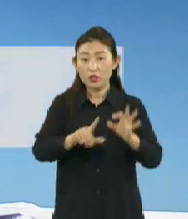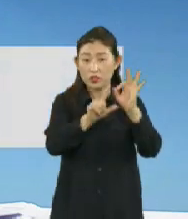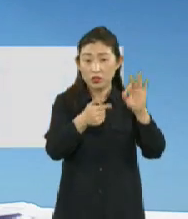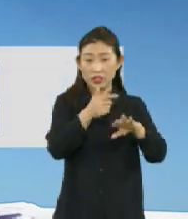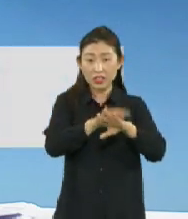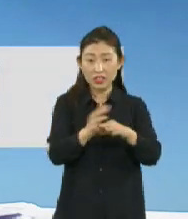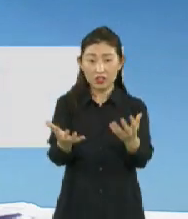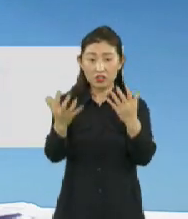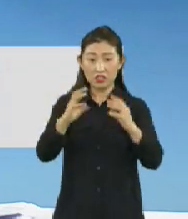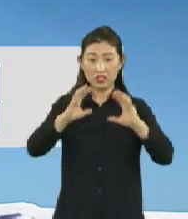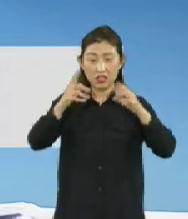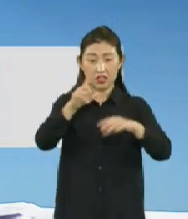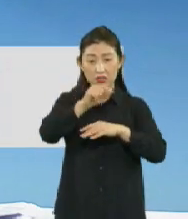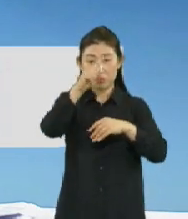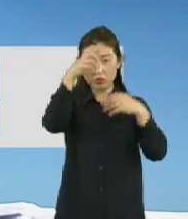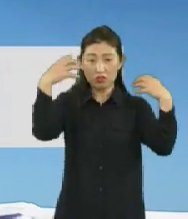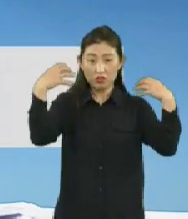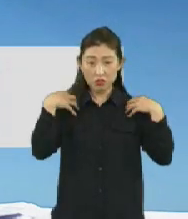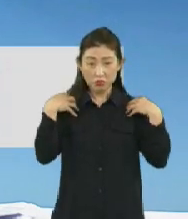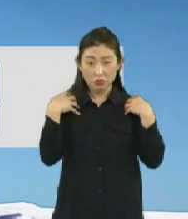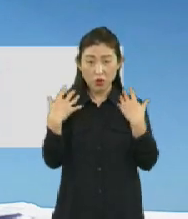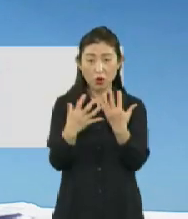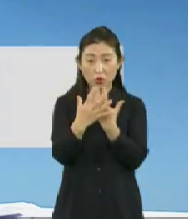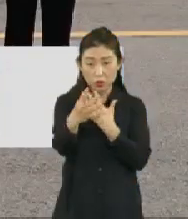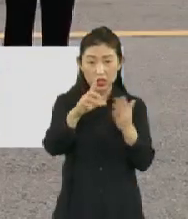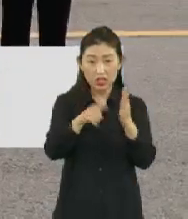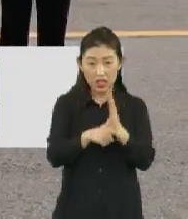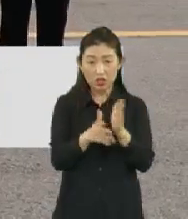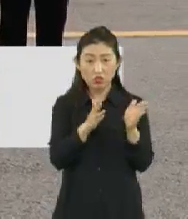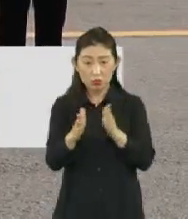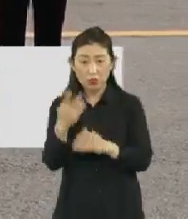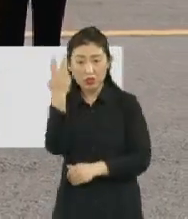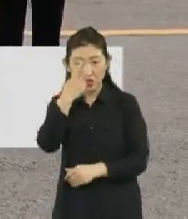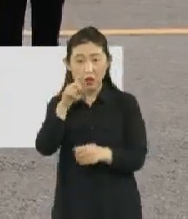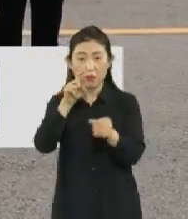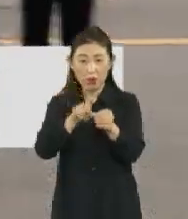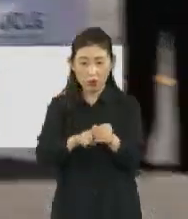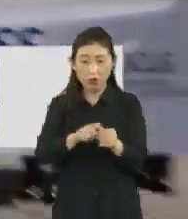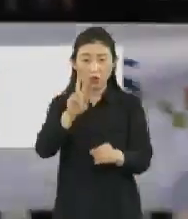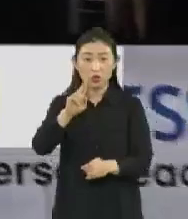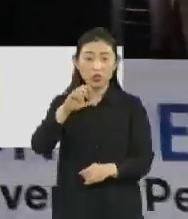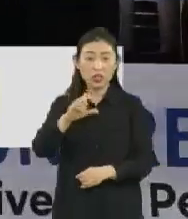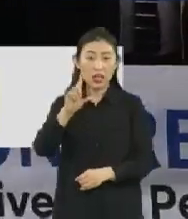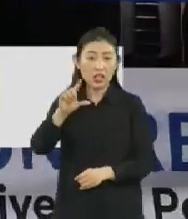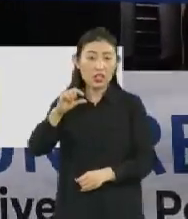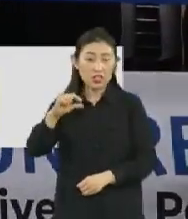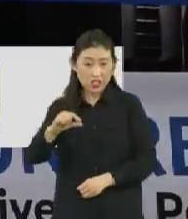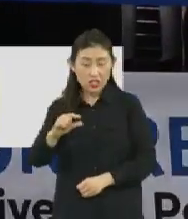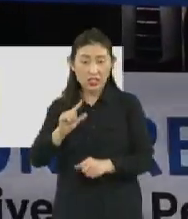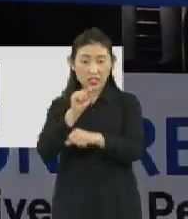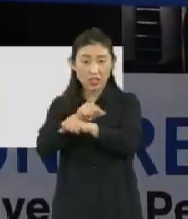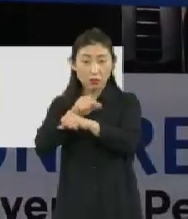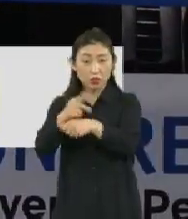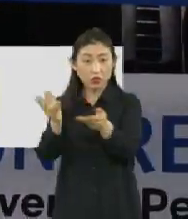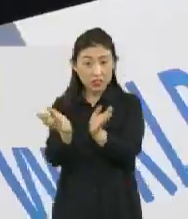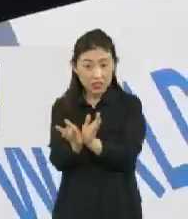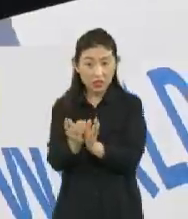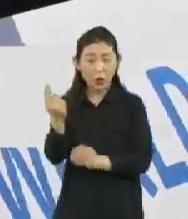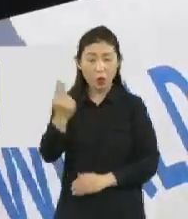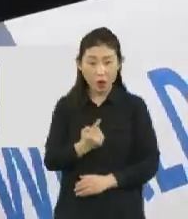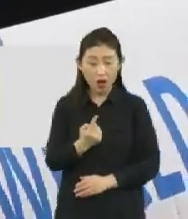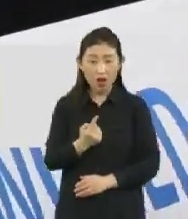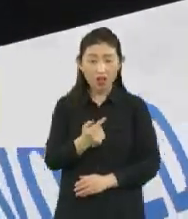오는 10월 대전에서 열리는 세계지방정부연합총회 준비상황점검차 방문한 UCLG 재계사무국